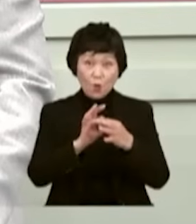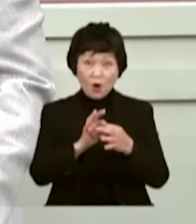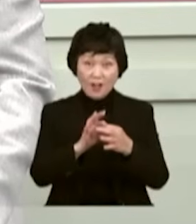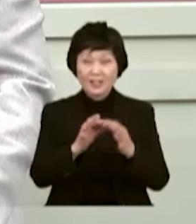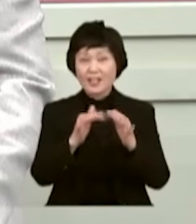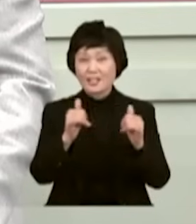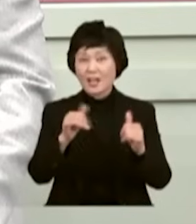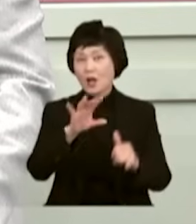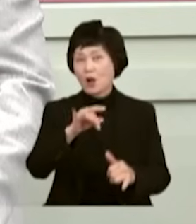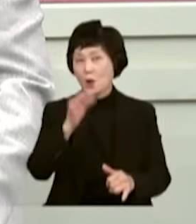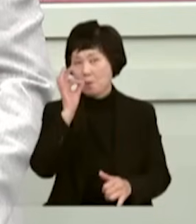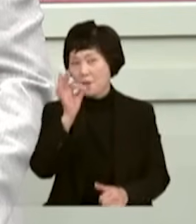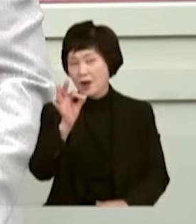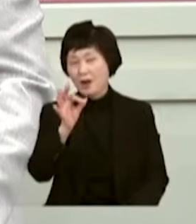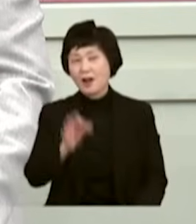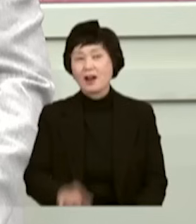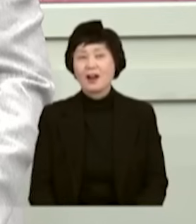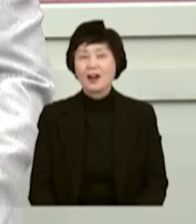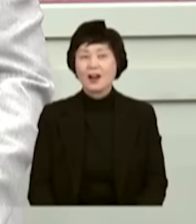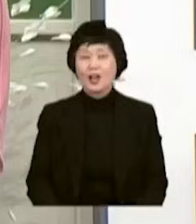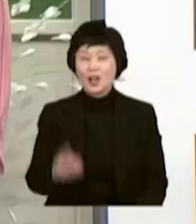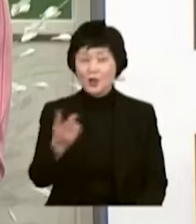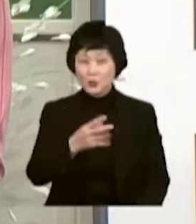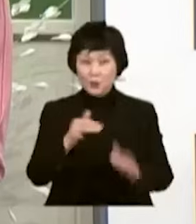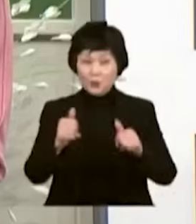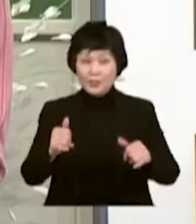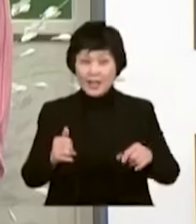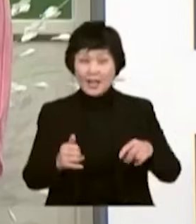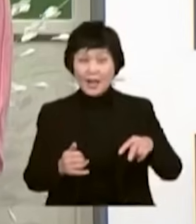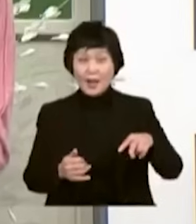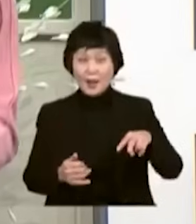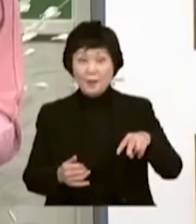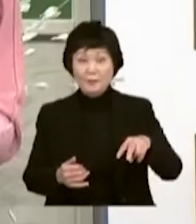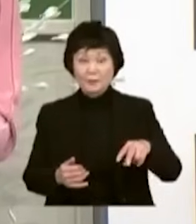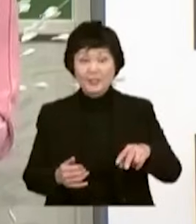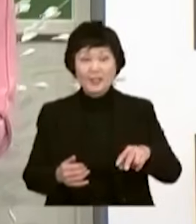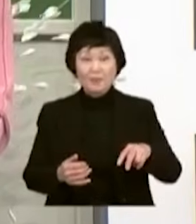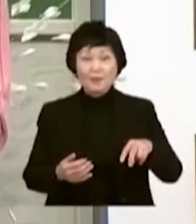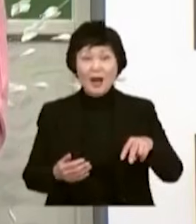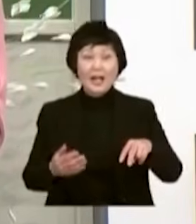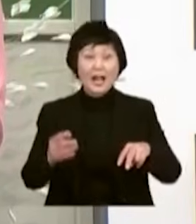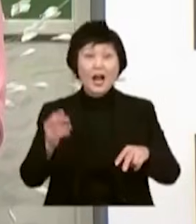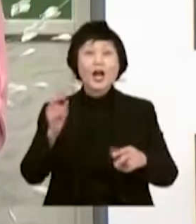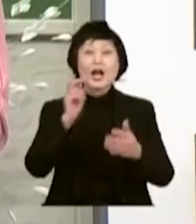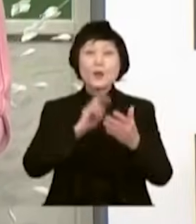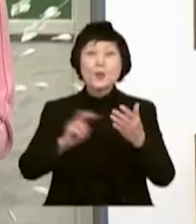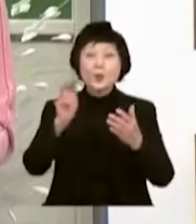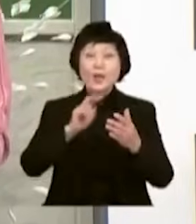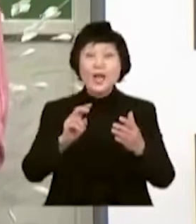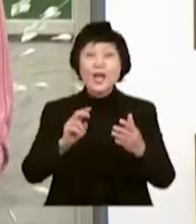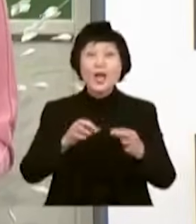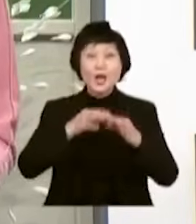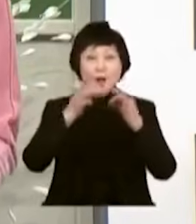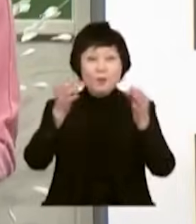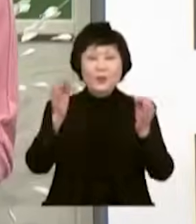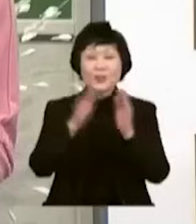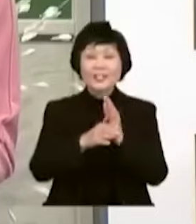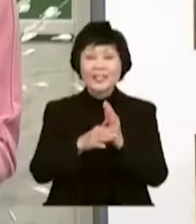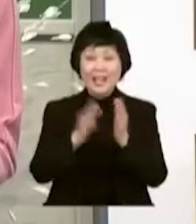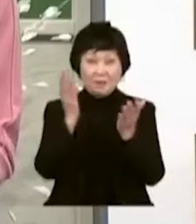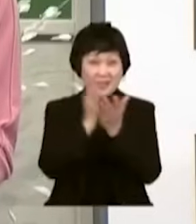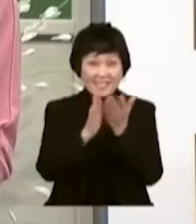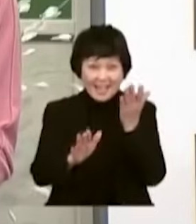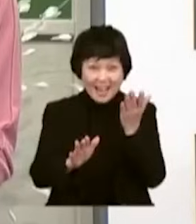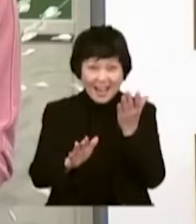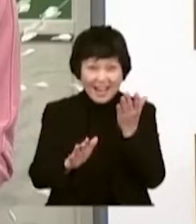때 이제 손잡고 다가가면서 저 실로암 그거니까 의미 안 만다고 참 실패했거든요. 네. 자 이제 제대로 제대로 네. 건반도 있고 다 있으니까